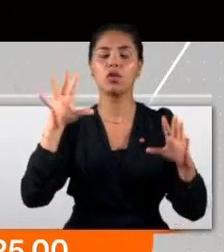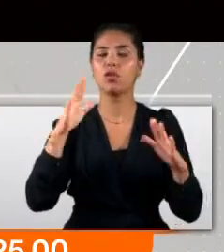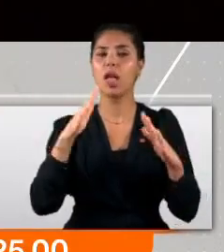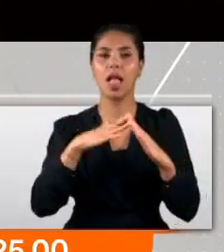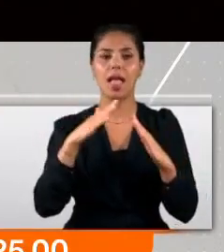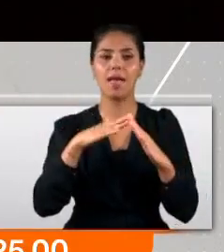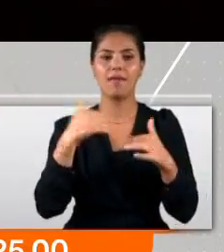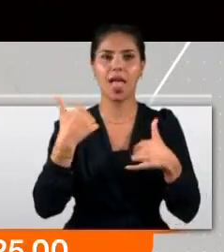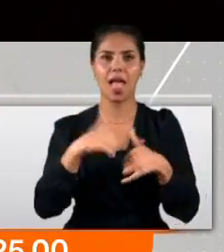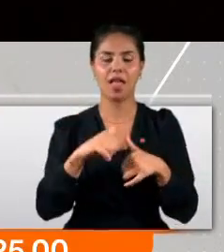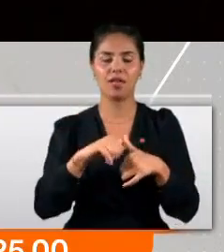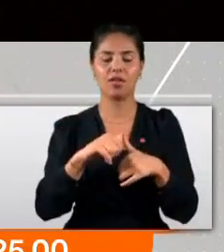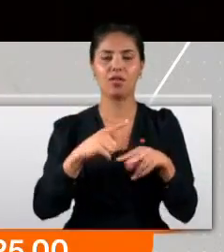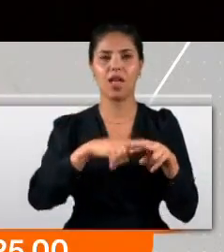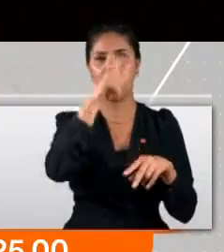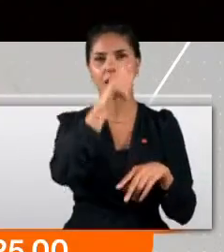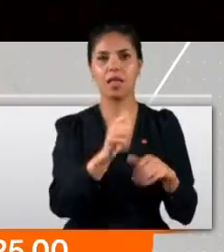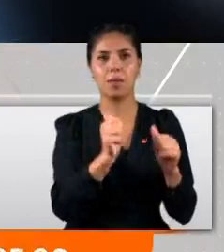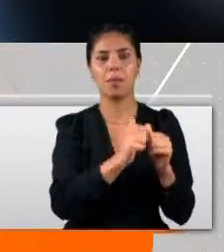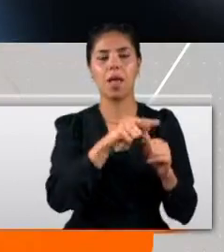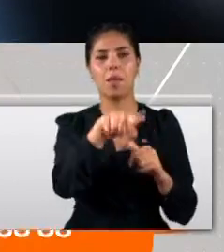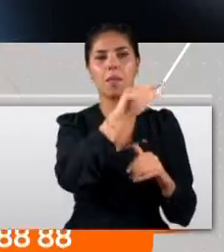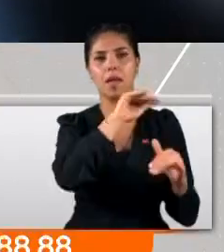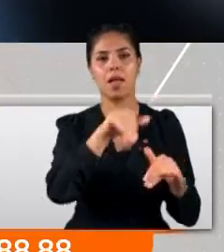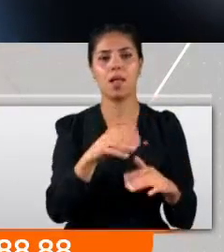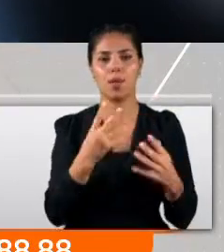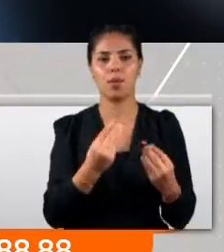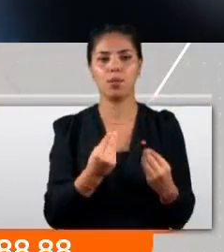eve eşi Angelina ve beraberindekiler geldi.